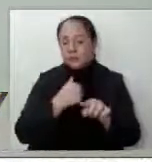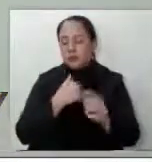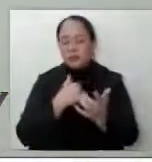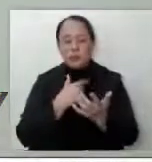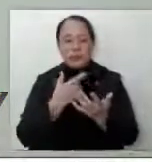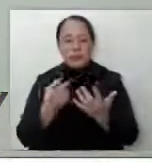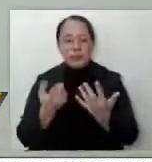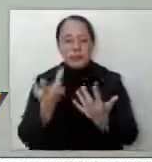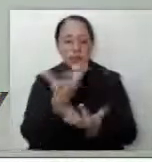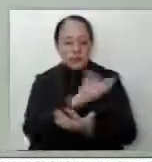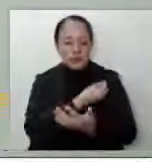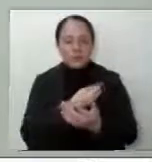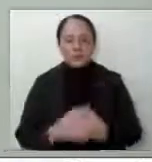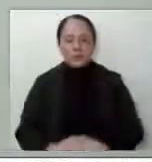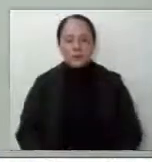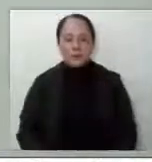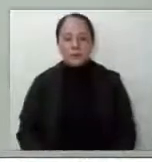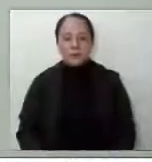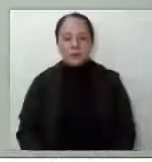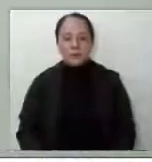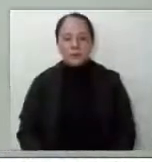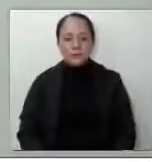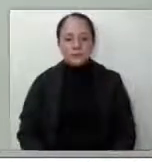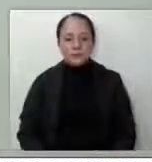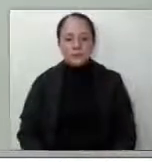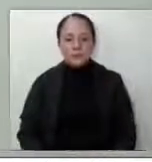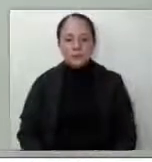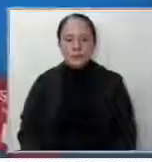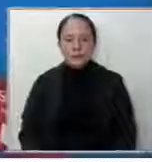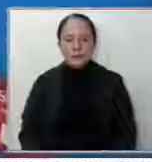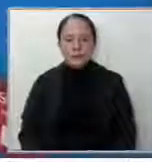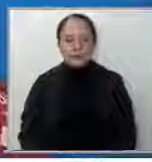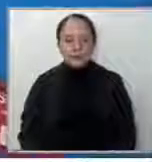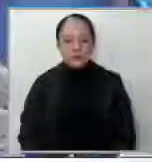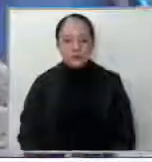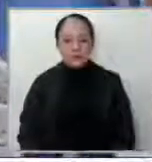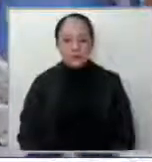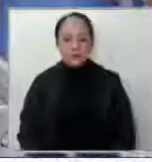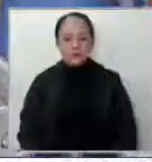Mela Lesmoras para sa Morning Show ng Bayan, Rise and Shine, Pilipinas.